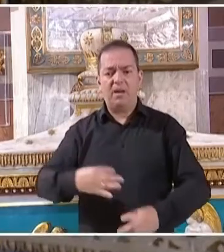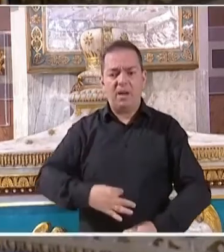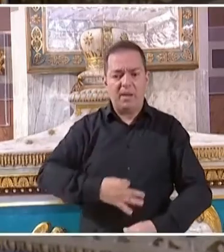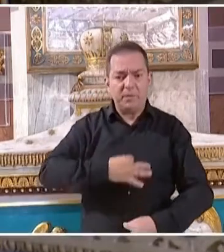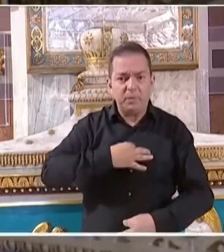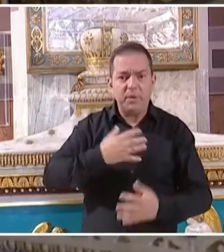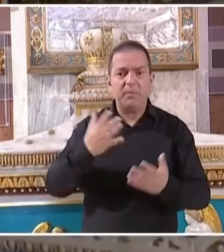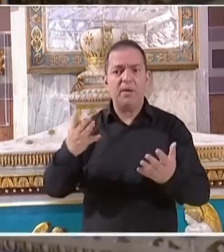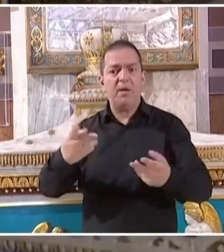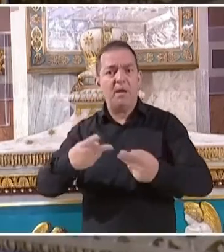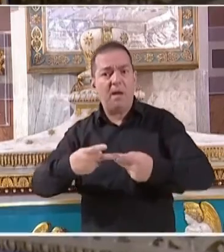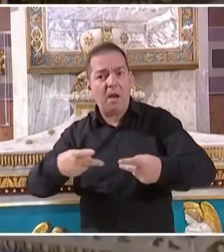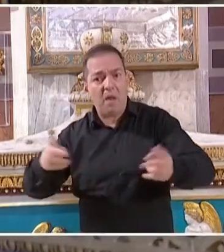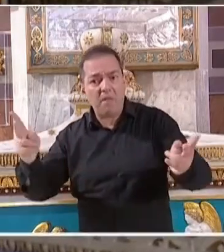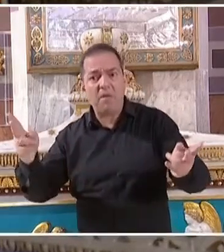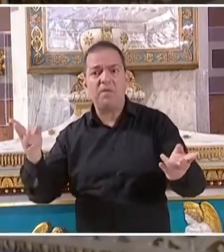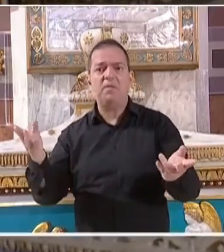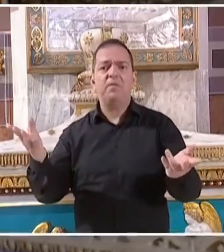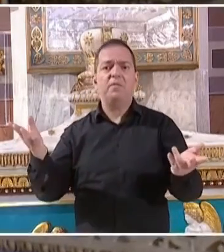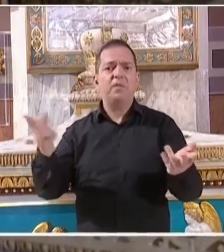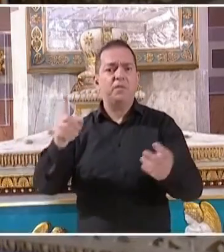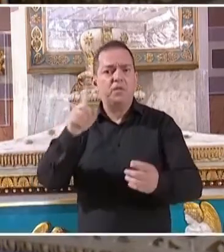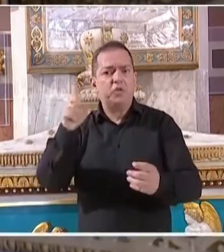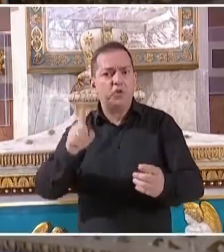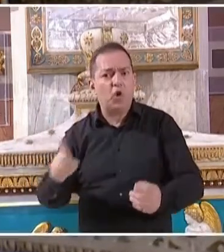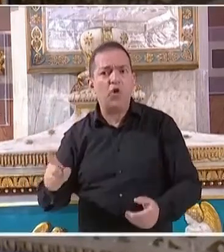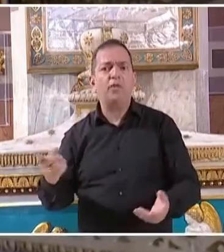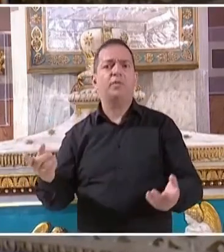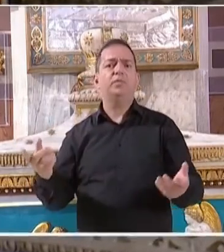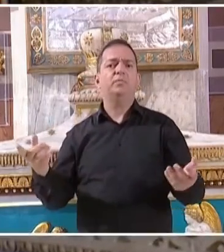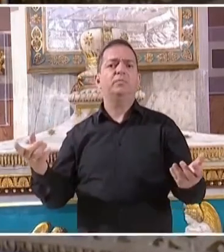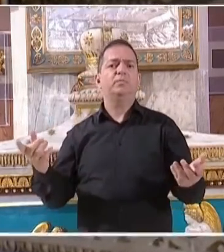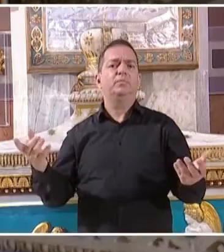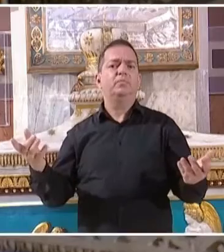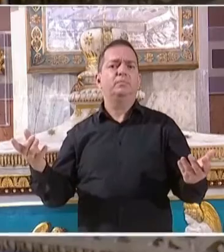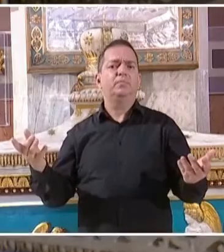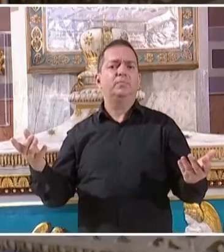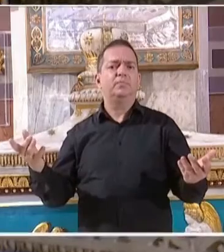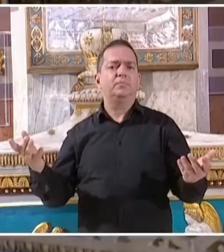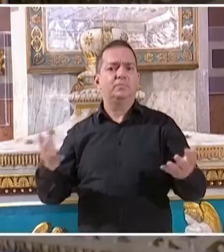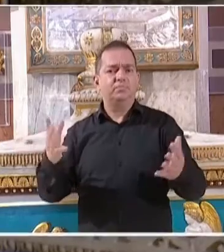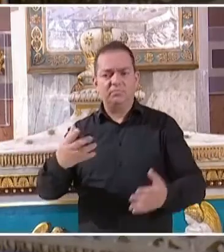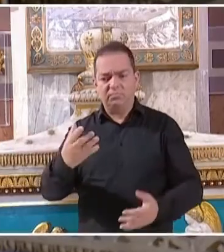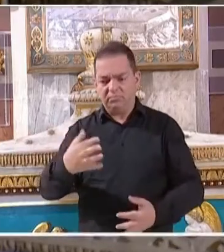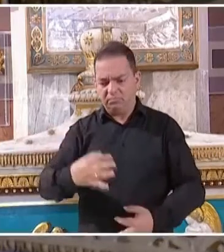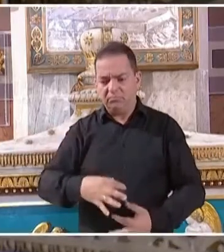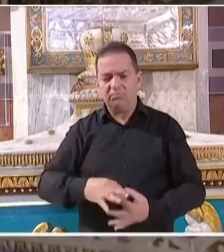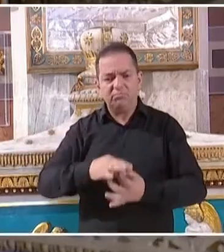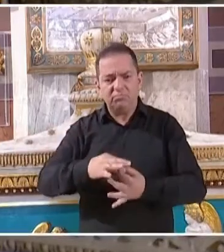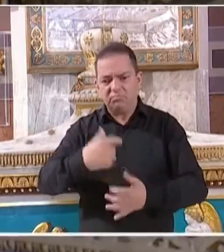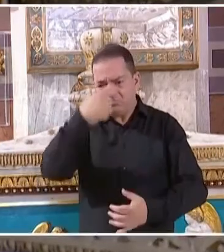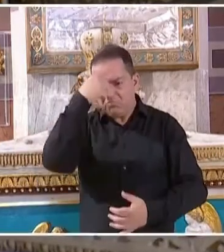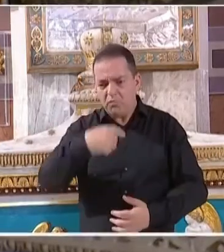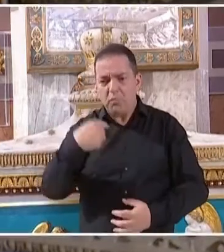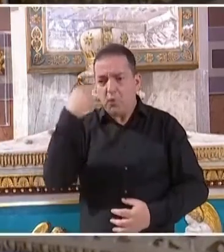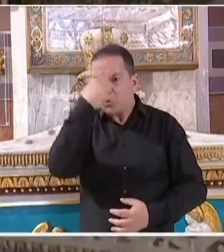αξιοπρέπεια, την ελευθερία, την ζωή, την υπόσταση του ανθρώπου.